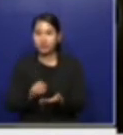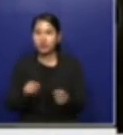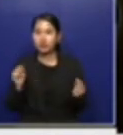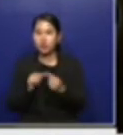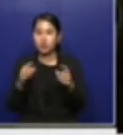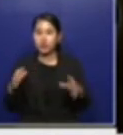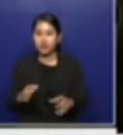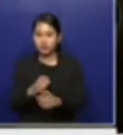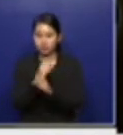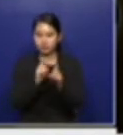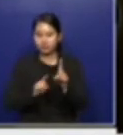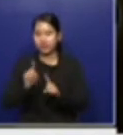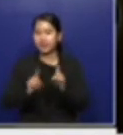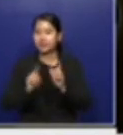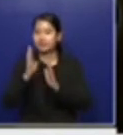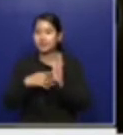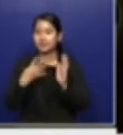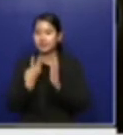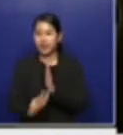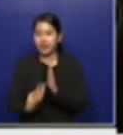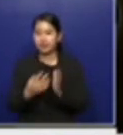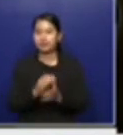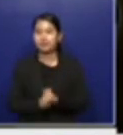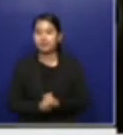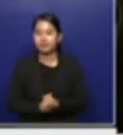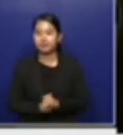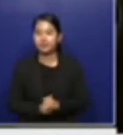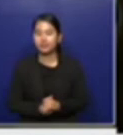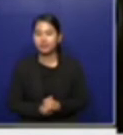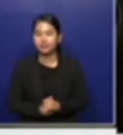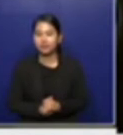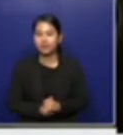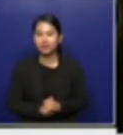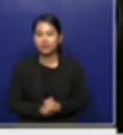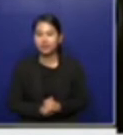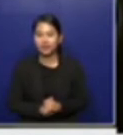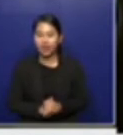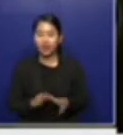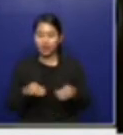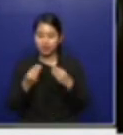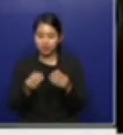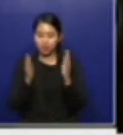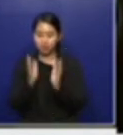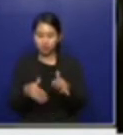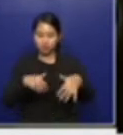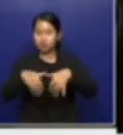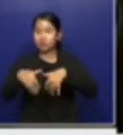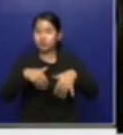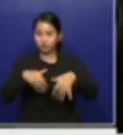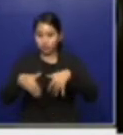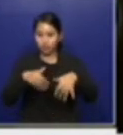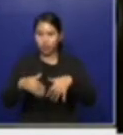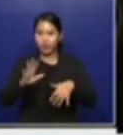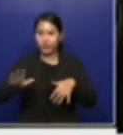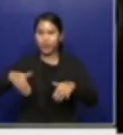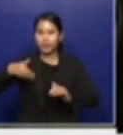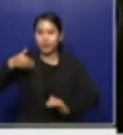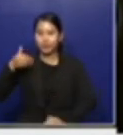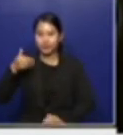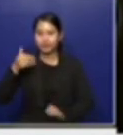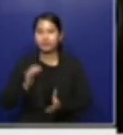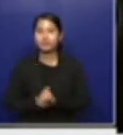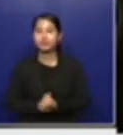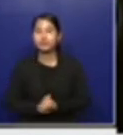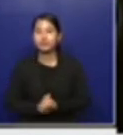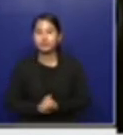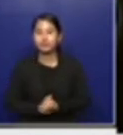ประเด็นในตัวชี้วัดระดับแผนเนี่ยนะครับว่าจะต้องให้ประชาชนโรคผู้ป่วยเรื้อรังดีขึ้นและสาม